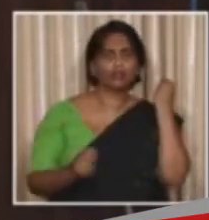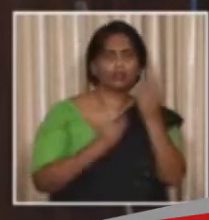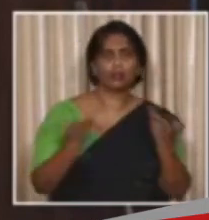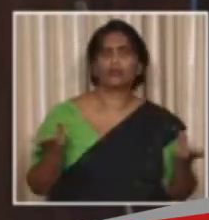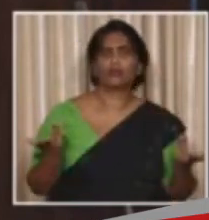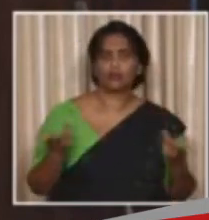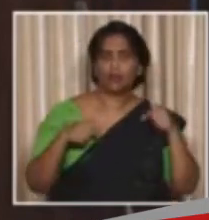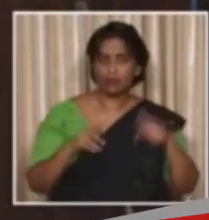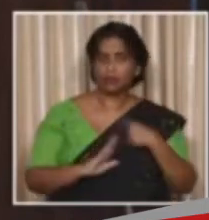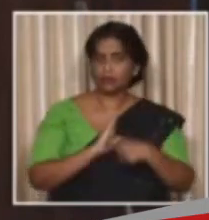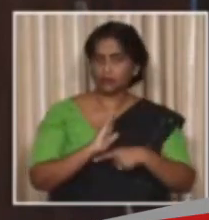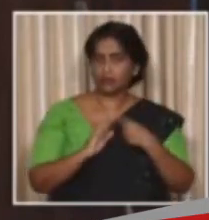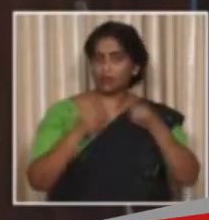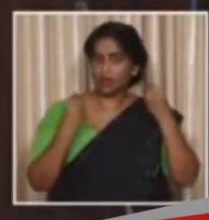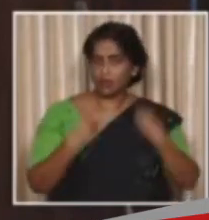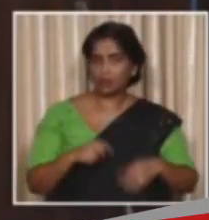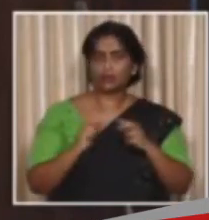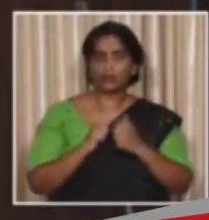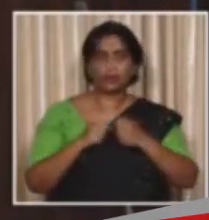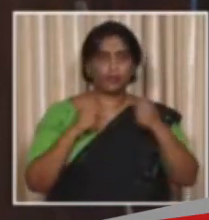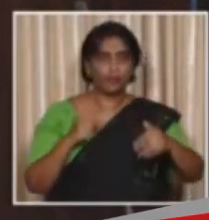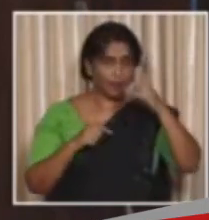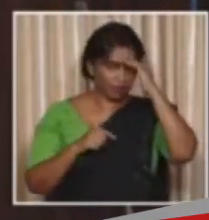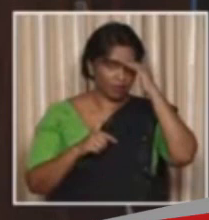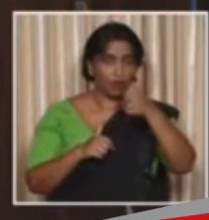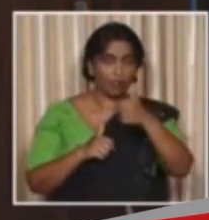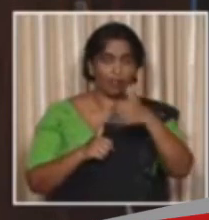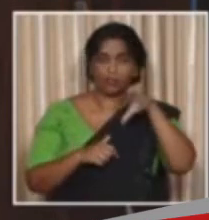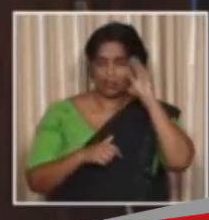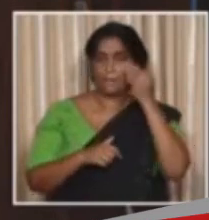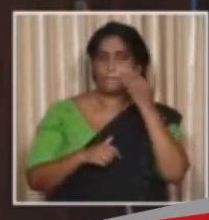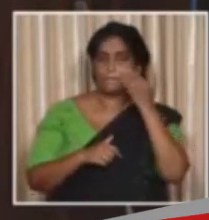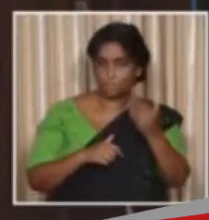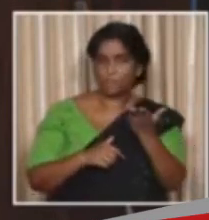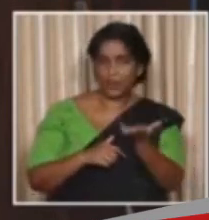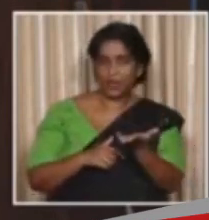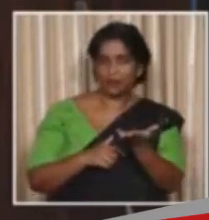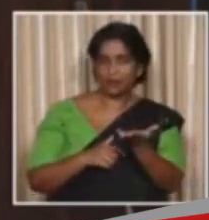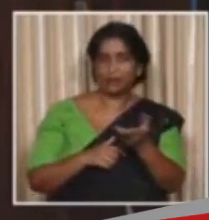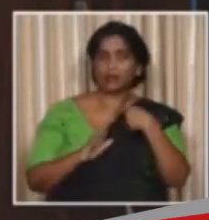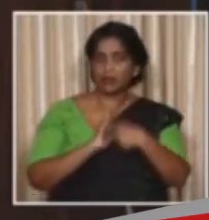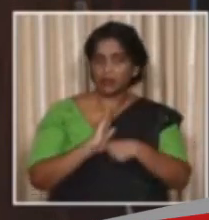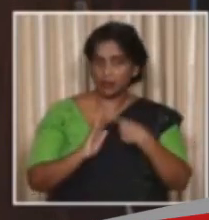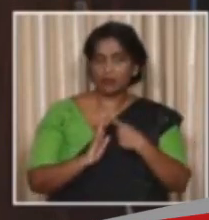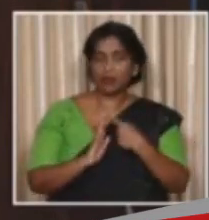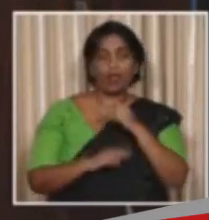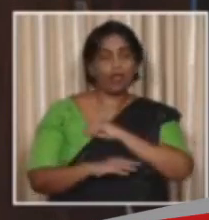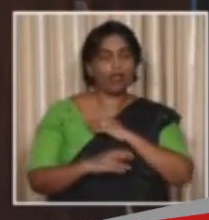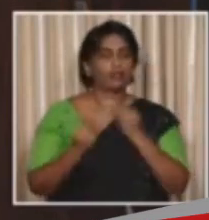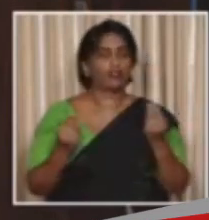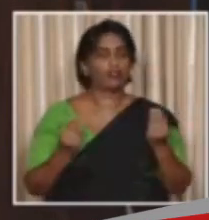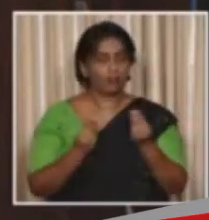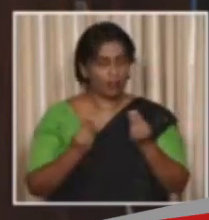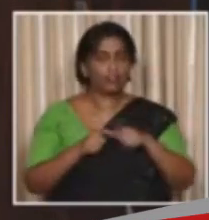දෙන්නවලු මේවද කොහෙන් දෙන්නද අද අපේ රටේ වැටිලා තියෙන තත්ත්වය විපක්ෂ නායකතුමා ඉතාමත් හොඳට පෑදලියෝ පේනවනේ ඔබතුමාට මේ රටේ